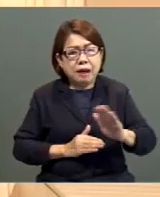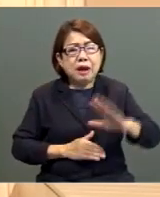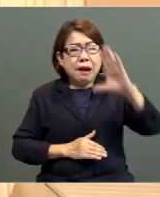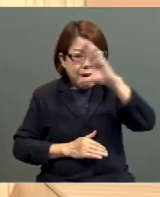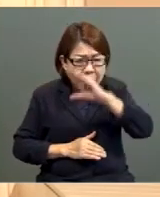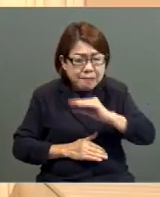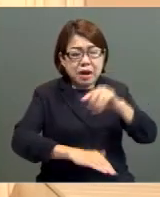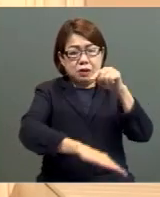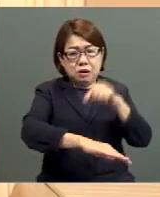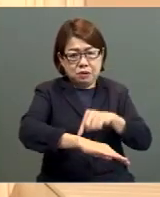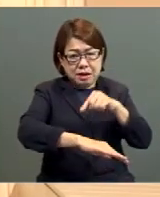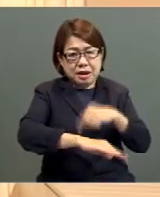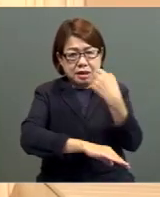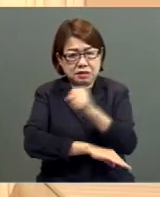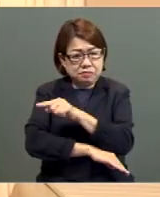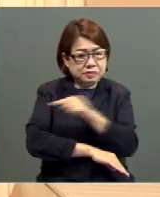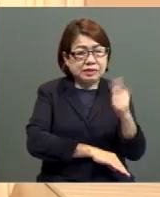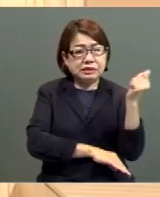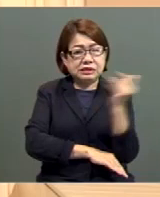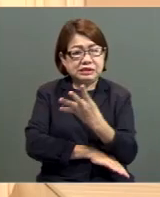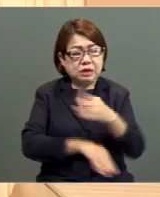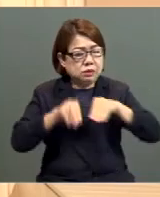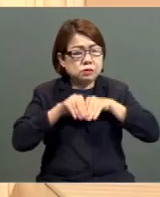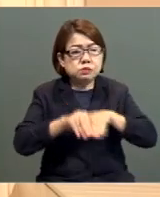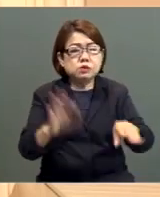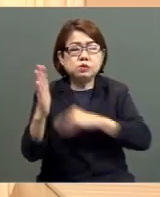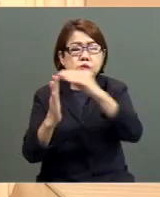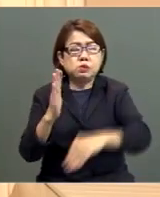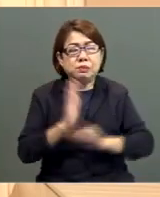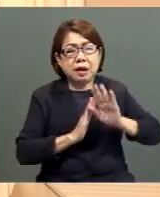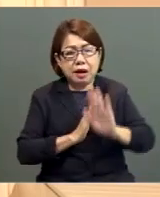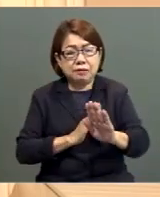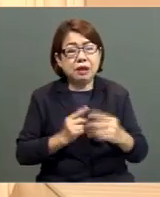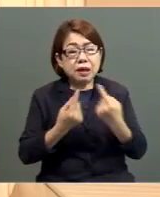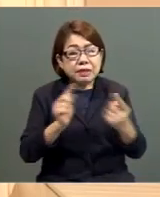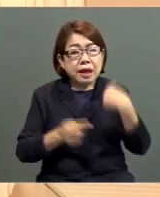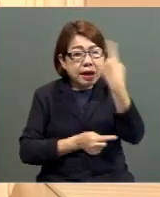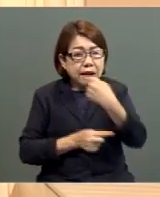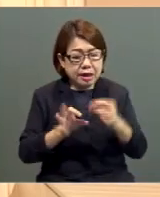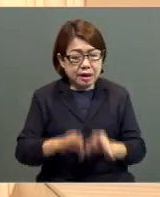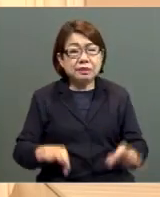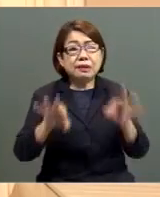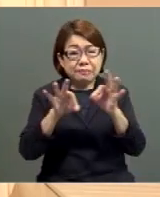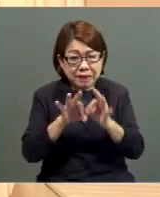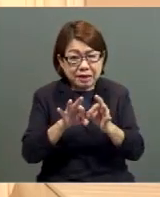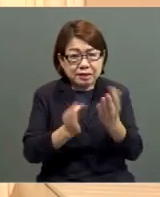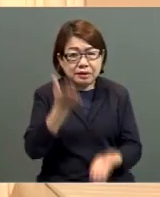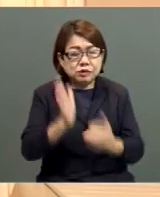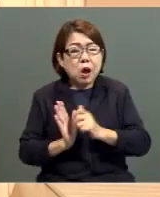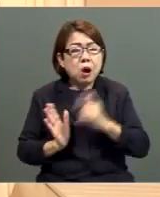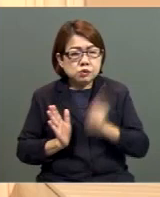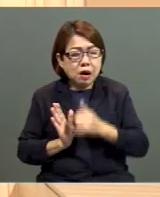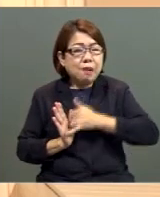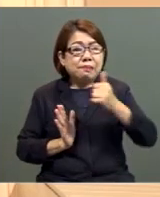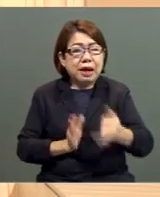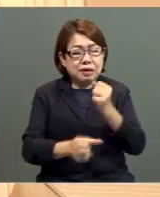ลา4ทุ่มถึงตี4ทั่วราชอาณาจักรโดยเว้นผู้ที่มีเหตุจำเป็นหรือผู้ปฏิบัติงานด้าน